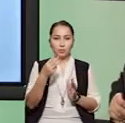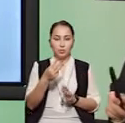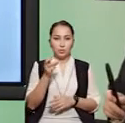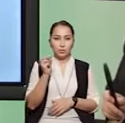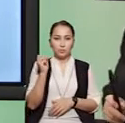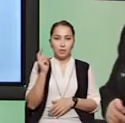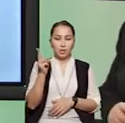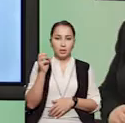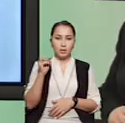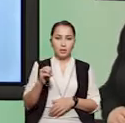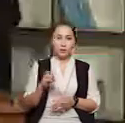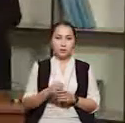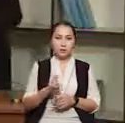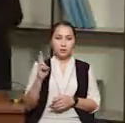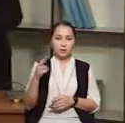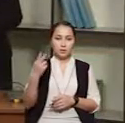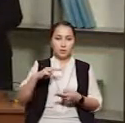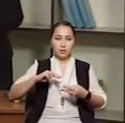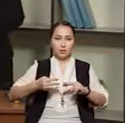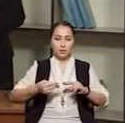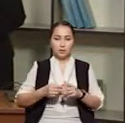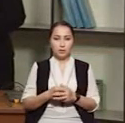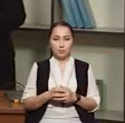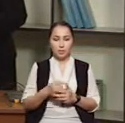73 Kelvinni Selsiyga aylantirib ko'raylik.